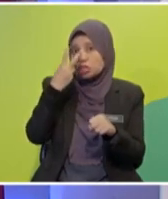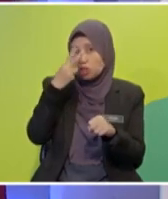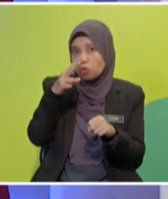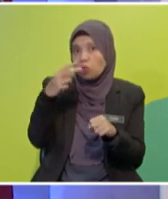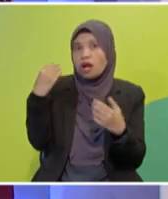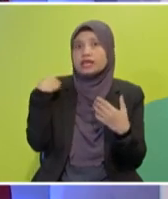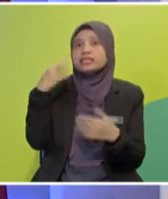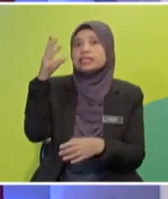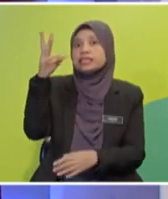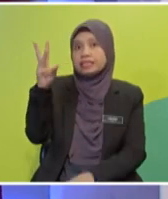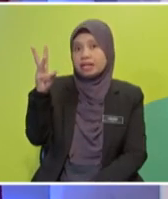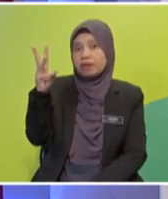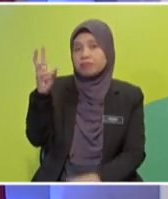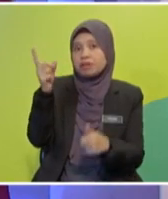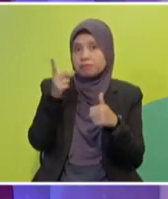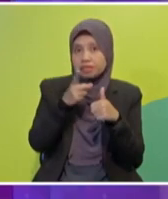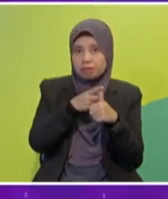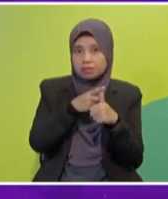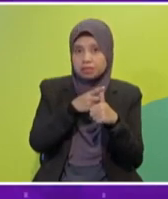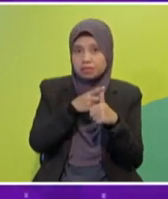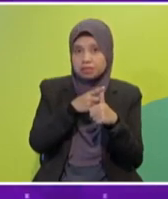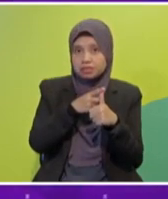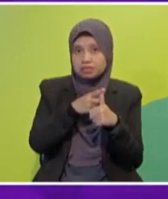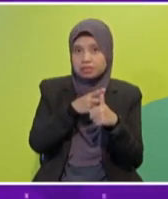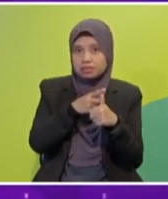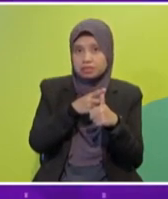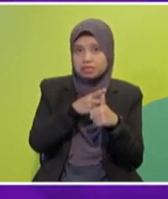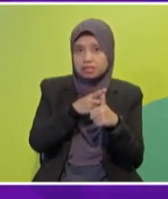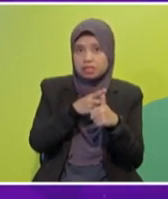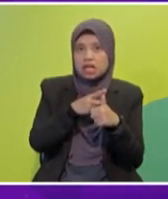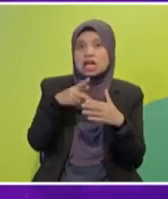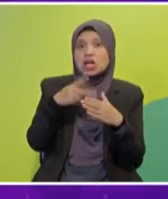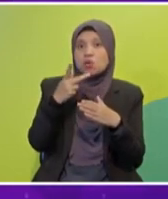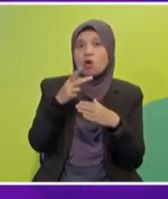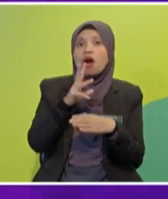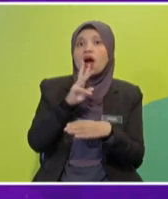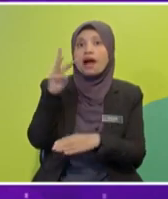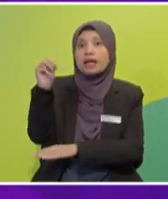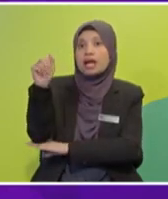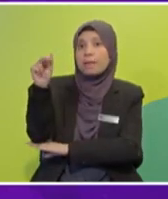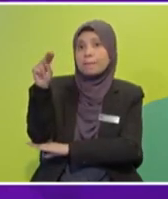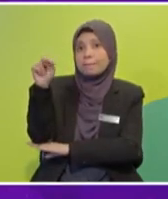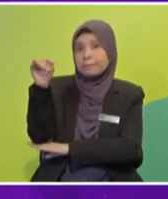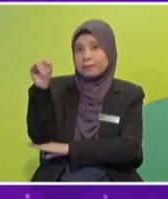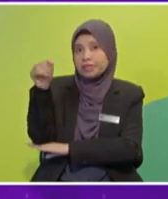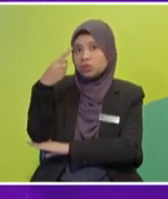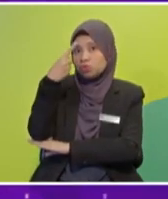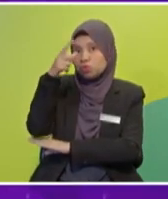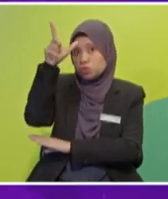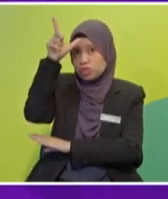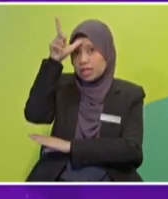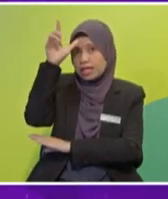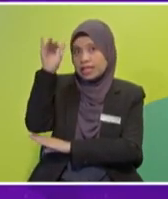6 perkara. Okey, yang pertama kita lihat kat atas tu keluarnya mani. Ini berlaku kepada lelaki